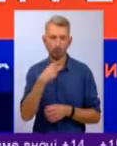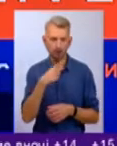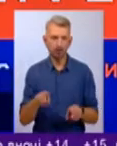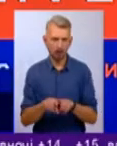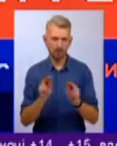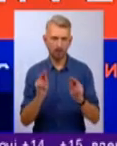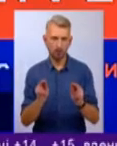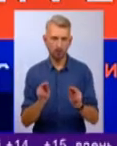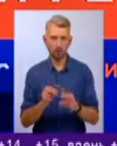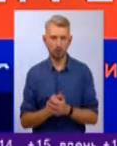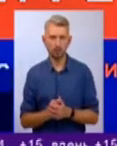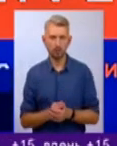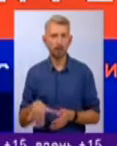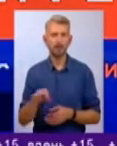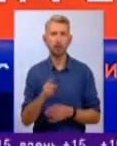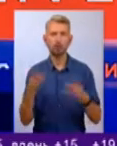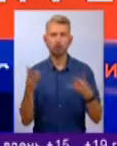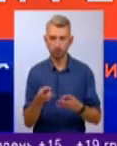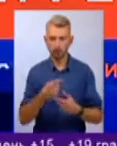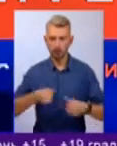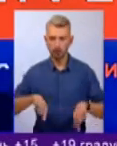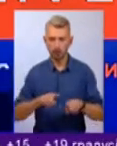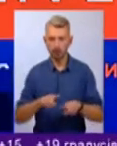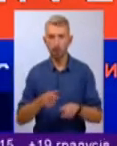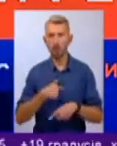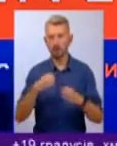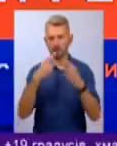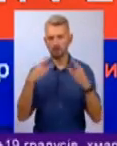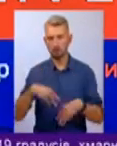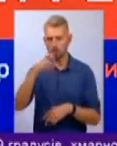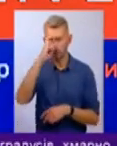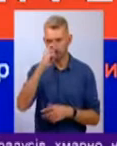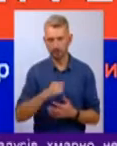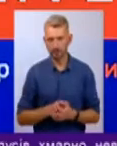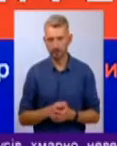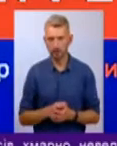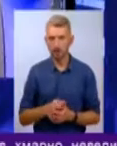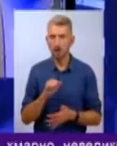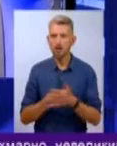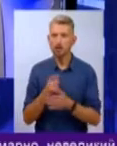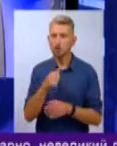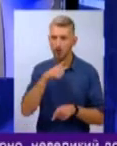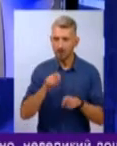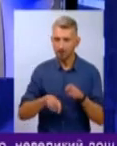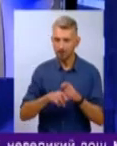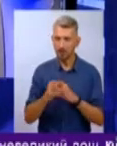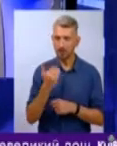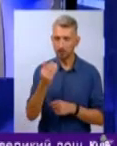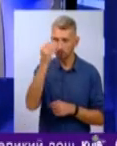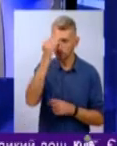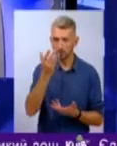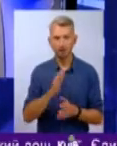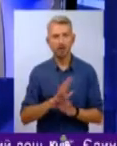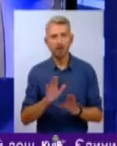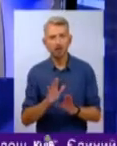відверто, все, що необхідно для нас, нас забезпечує держава. Це через те, що експеримент, на вашу думку? Ну,